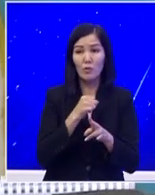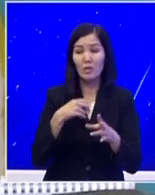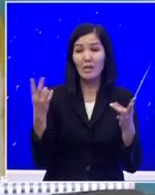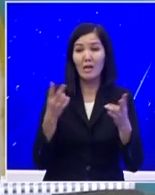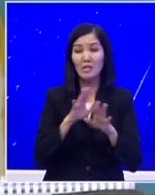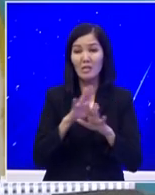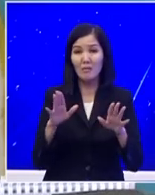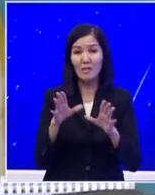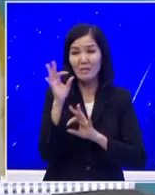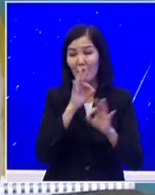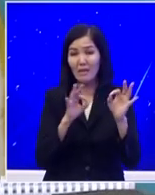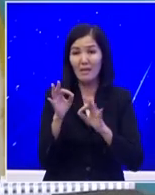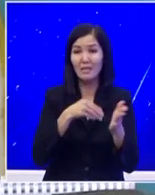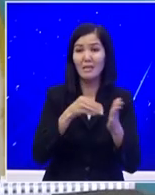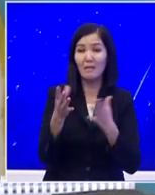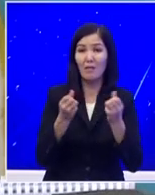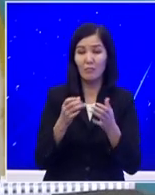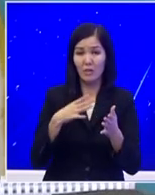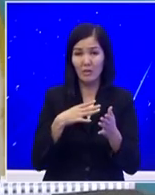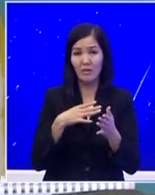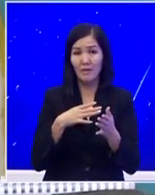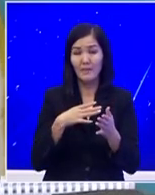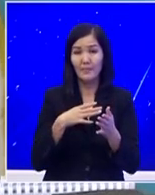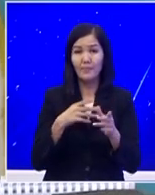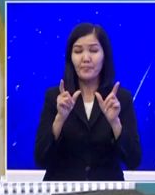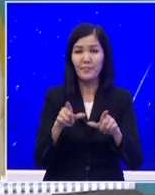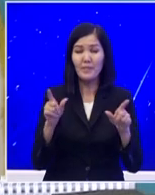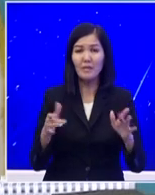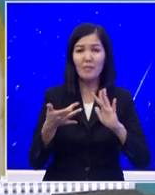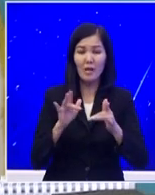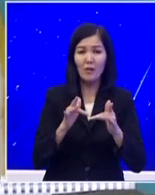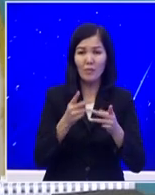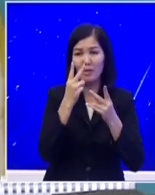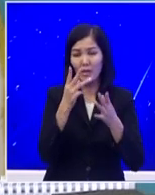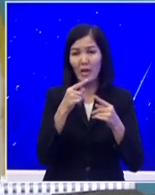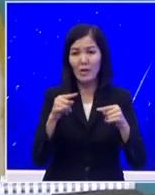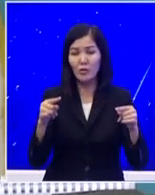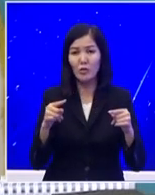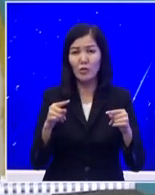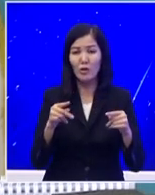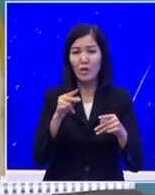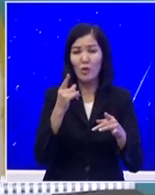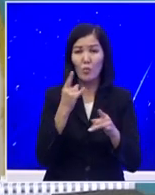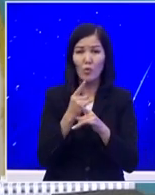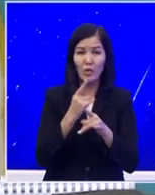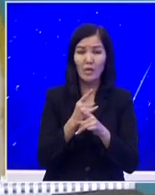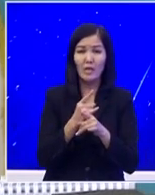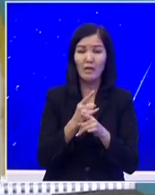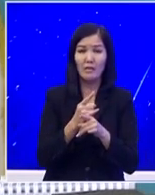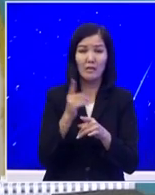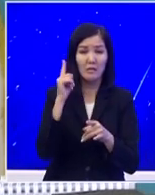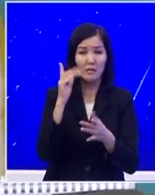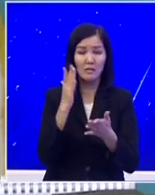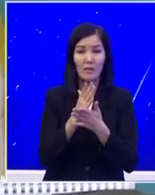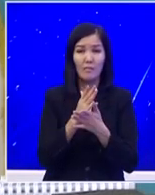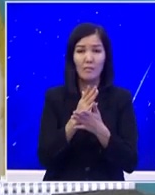емес дәрілерді де сатып алып жатыр. Адамдар әлеуметтік желідегі әртүрлі күмәнді ақыл кеңестерге құлақ